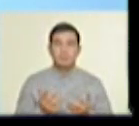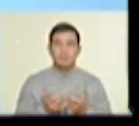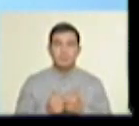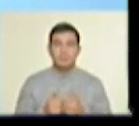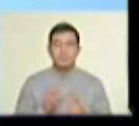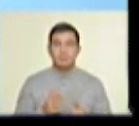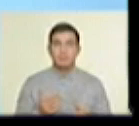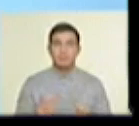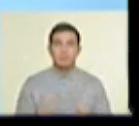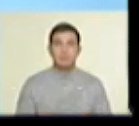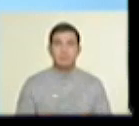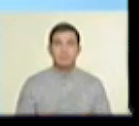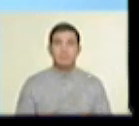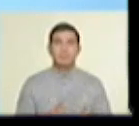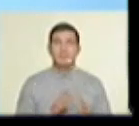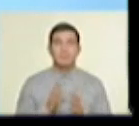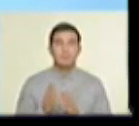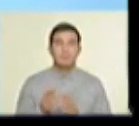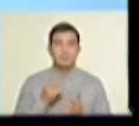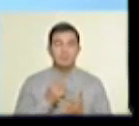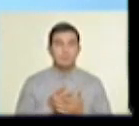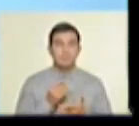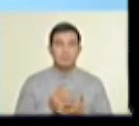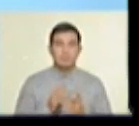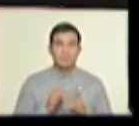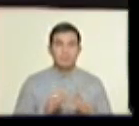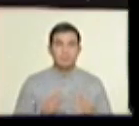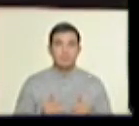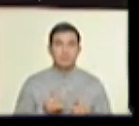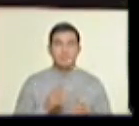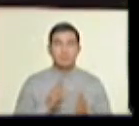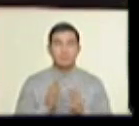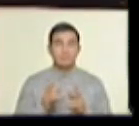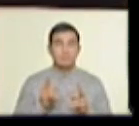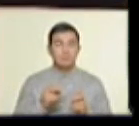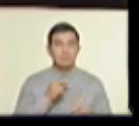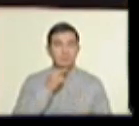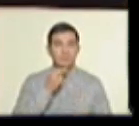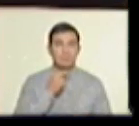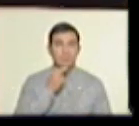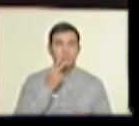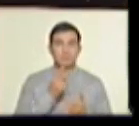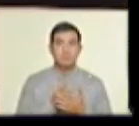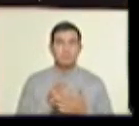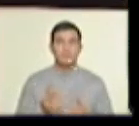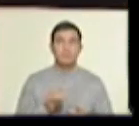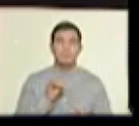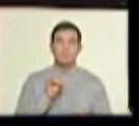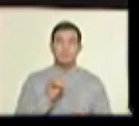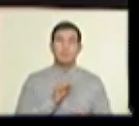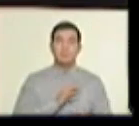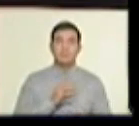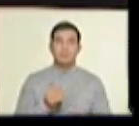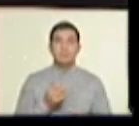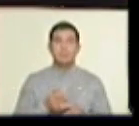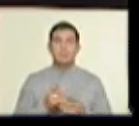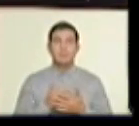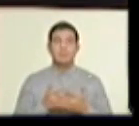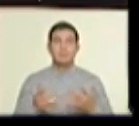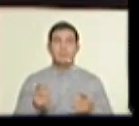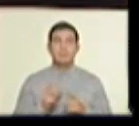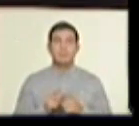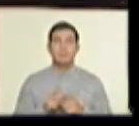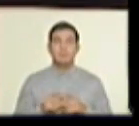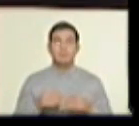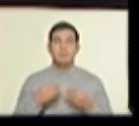sanaladi. Keling, endi aziz o'quvchilar, keyingi topshiriqni bajaramiz. Bizga bir qancha so'zlar